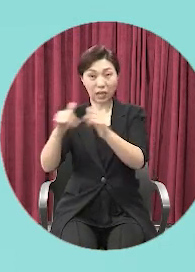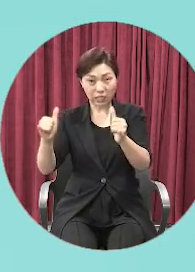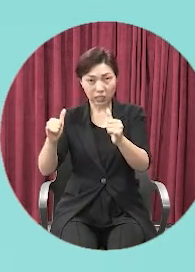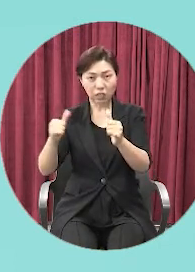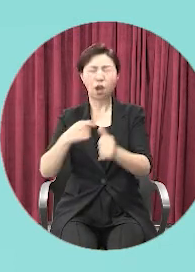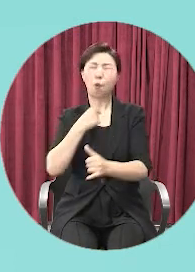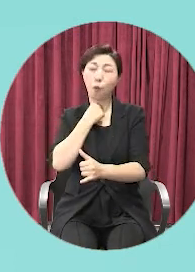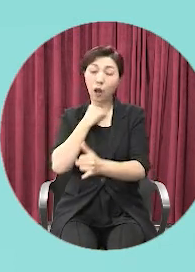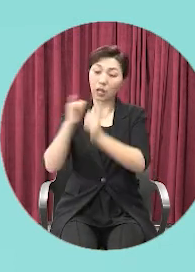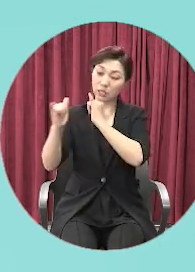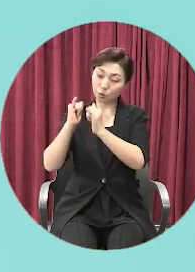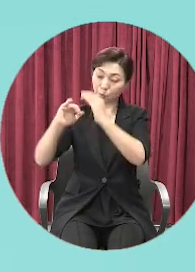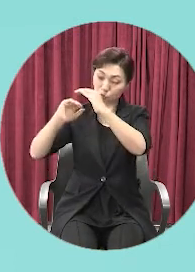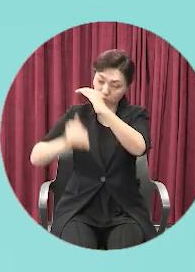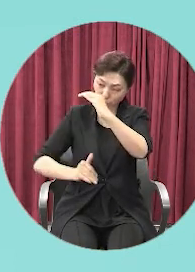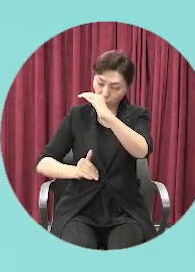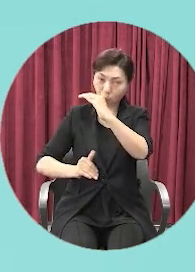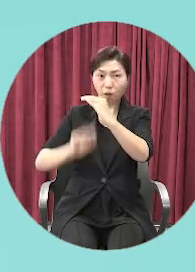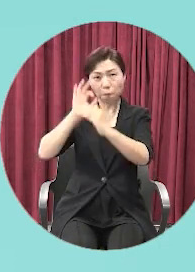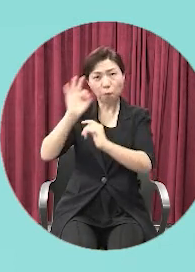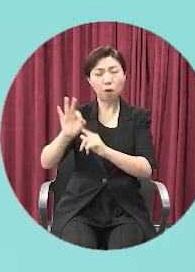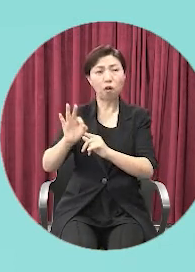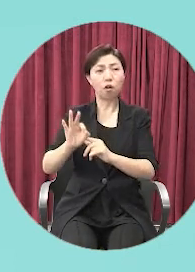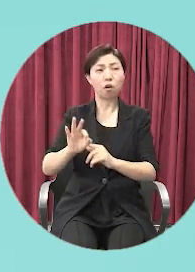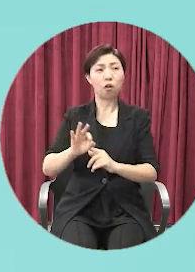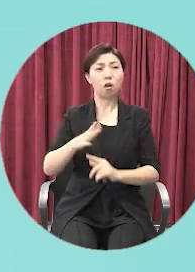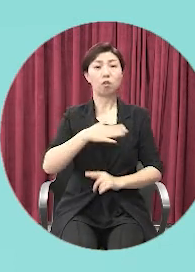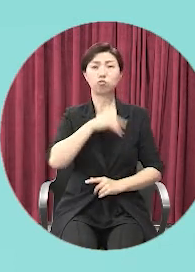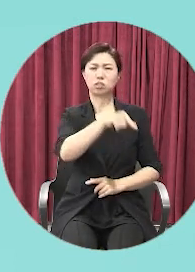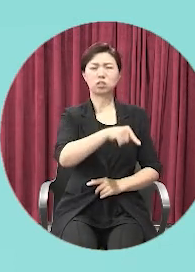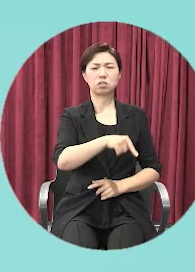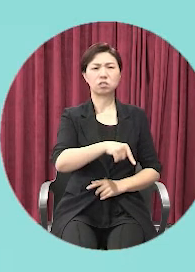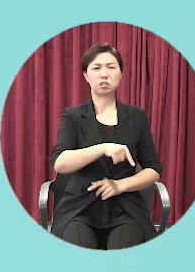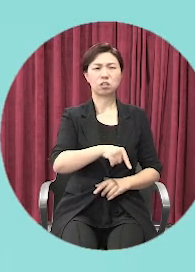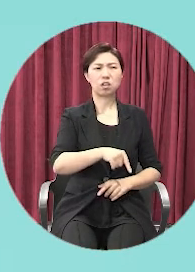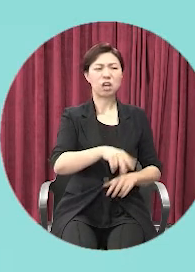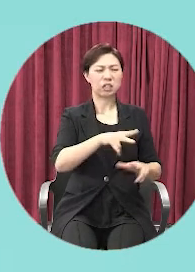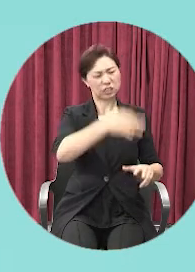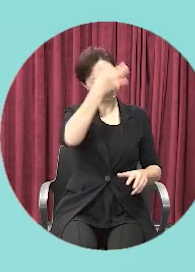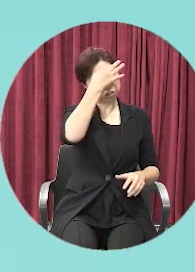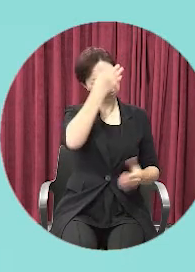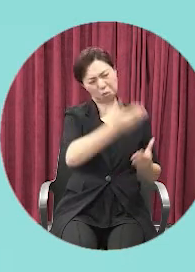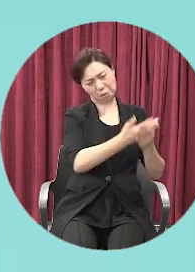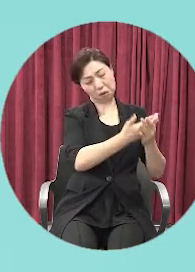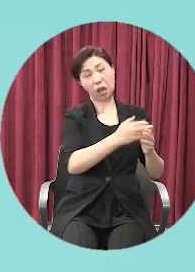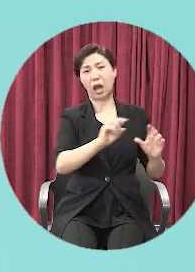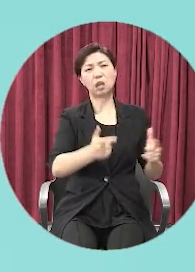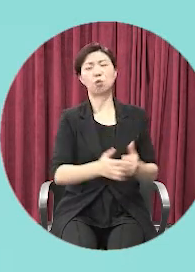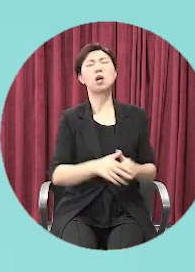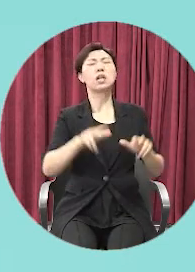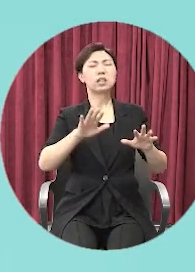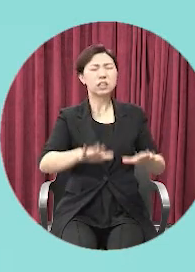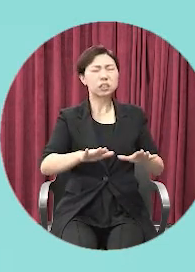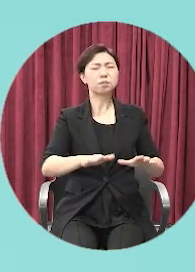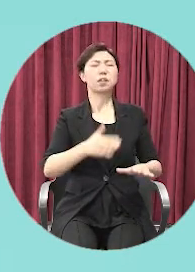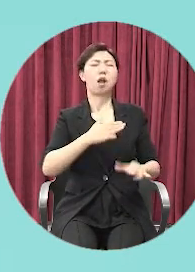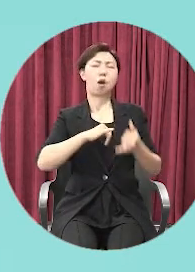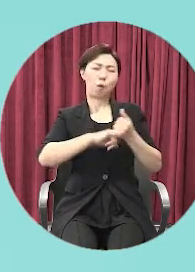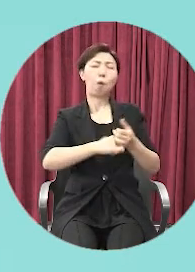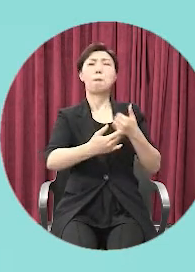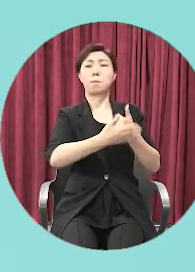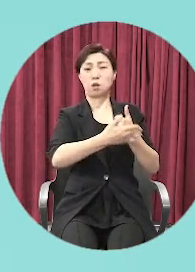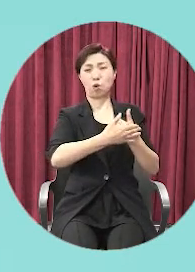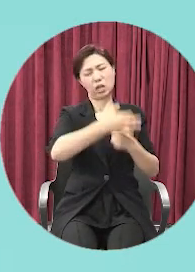했을 때 굉장히 우리는 저런 기술보다 지금 당장의 지원이 필요하다라는 또 굉장히